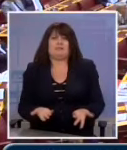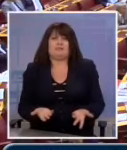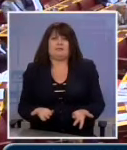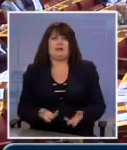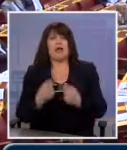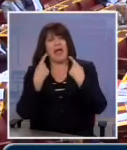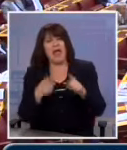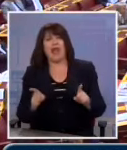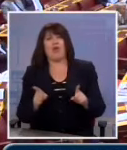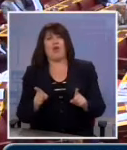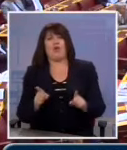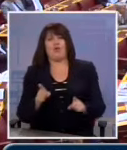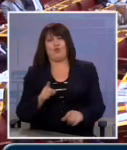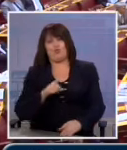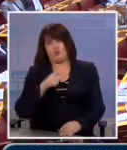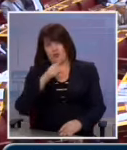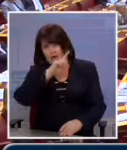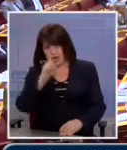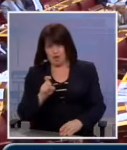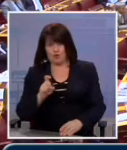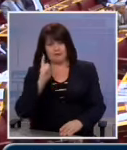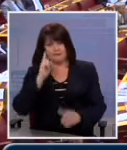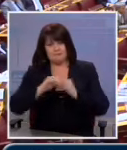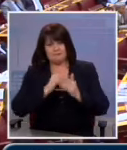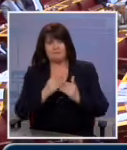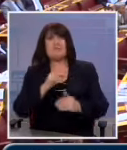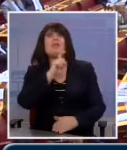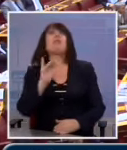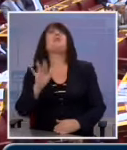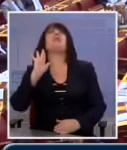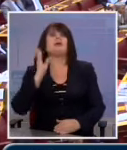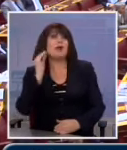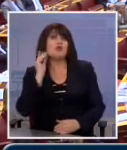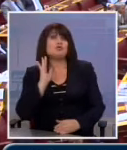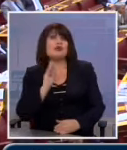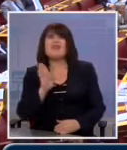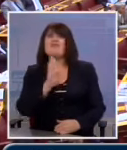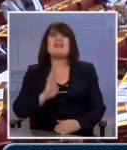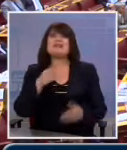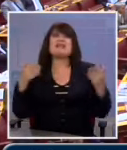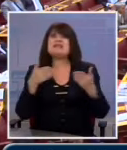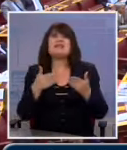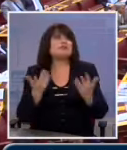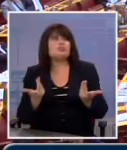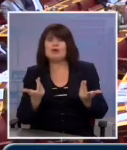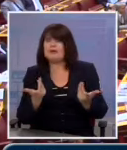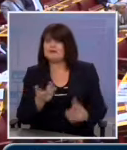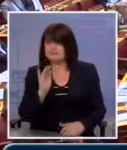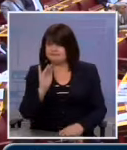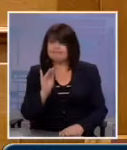άλλο ερώτημα που πρέπει να σας απασχολήσει, κυρίες και κύριοι συνάδελφοι, δεν σας άκουσα να το ρωτάτε. Πού είναι ο κύριος Βίτσας, που είναι ο εισηγητής σας? Κύριε